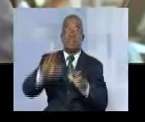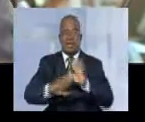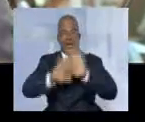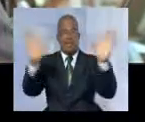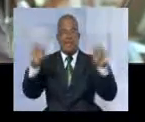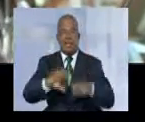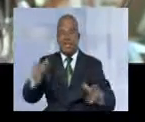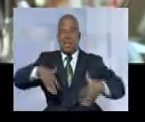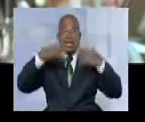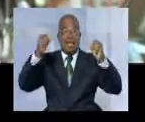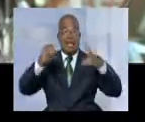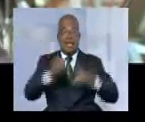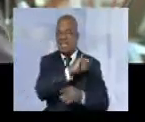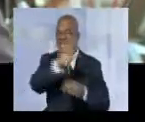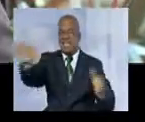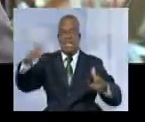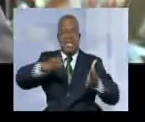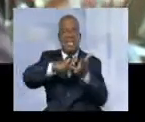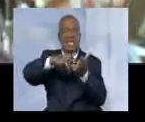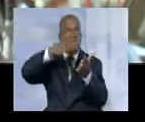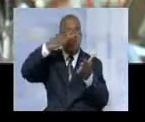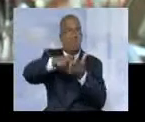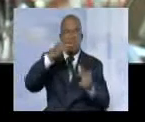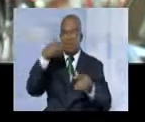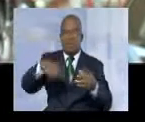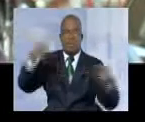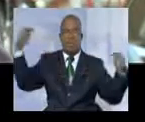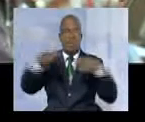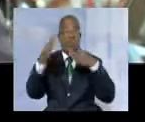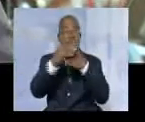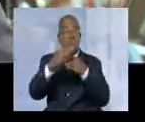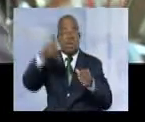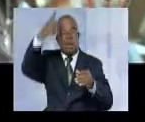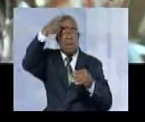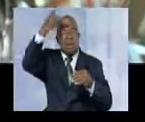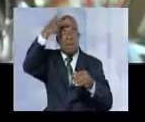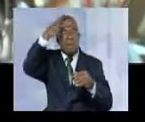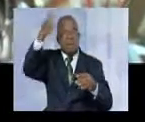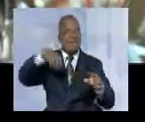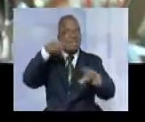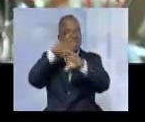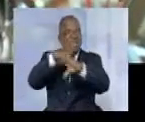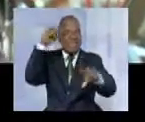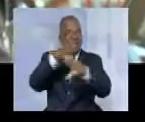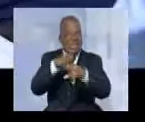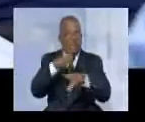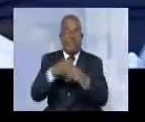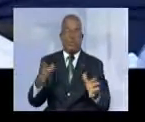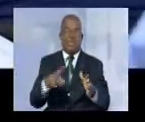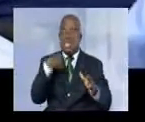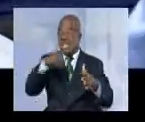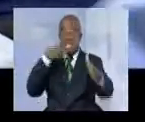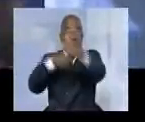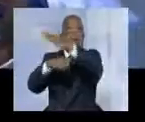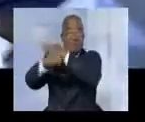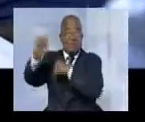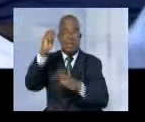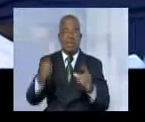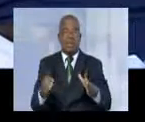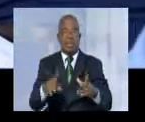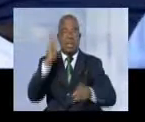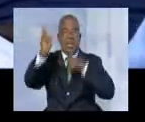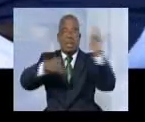y a également des médicaments pour lutter contre le paludisme grave qui sont également disponibles dans les centres de santé. Les populations